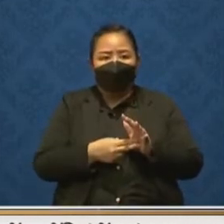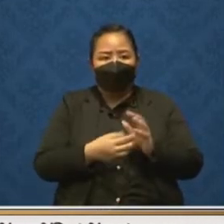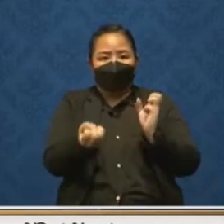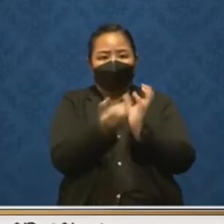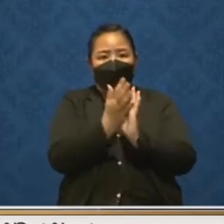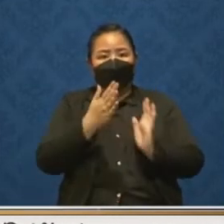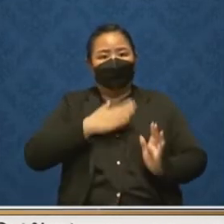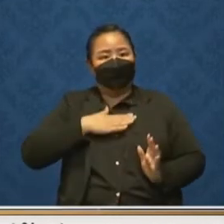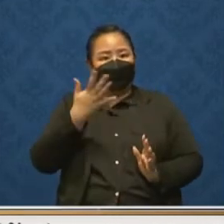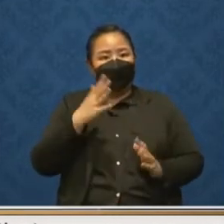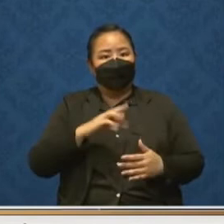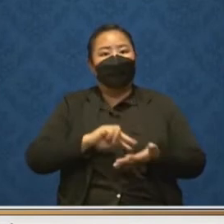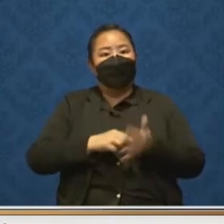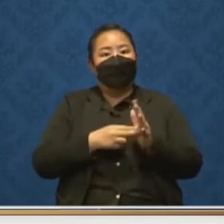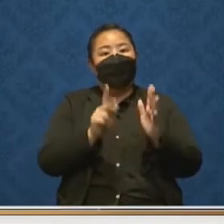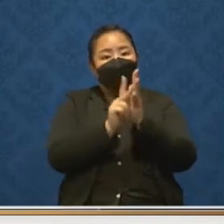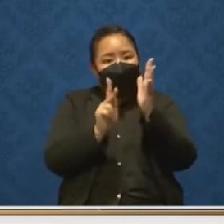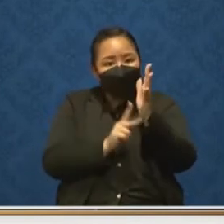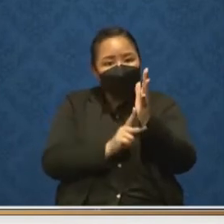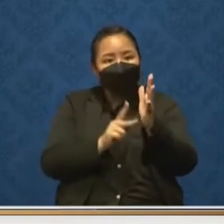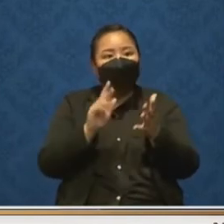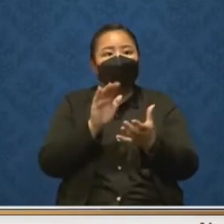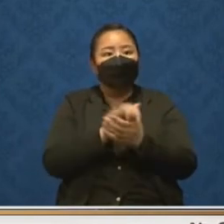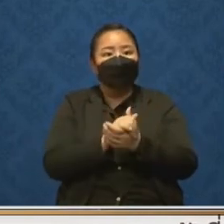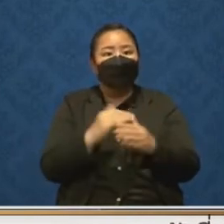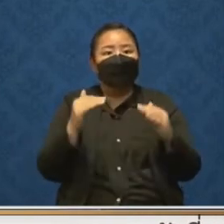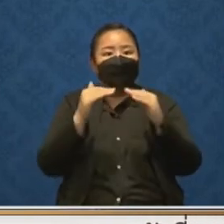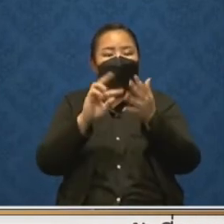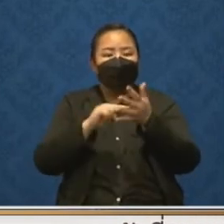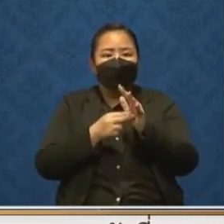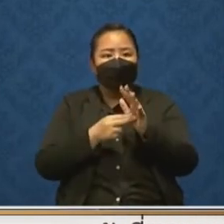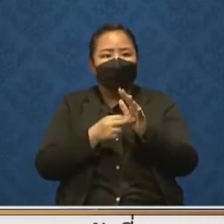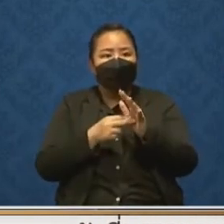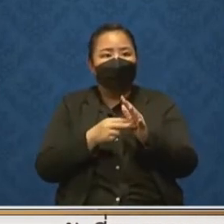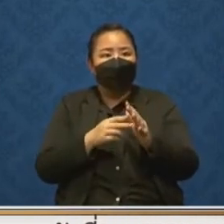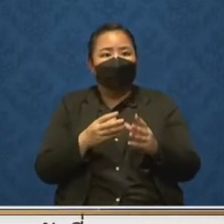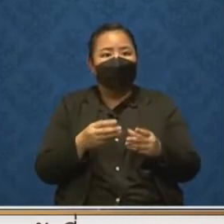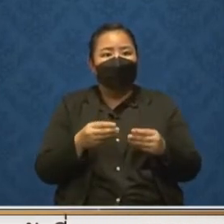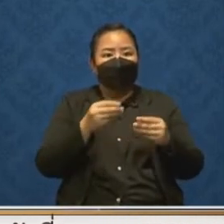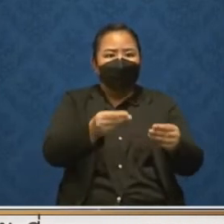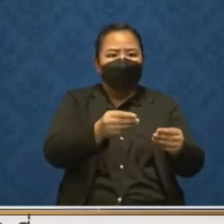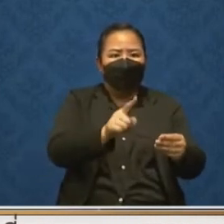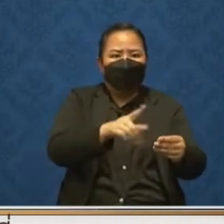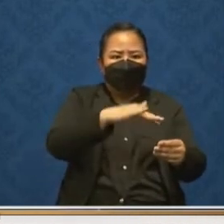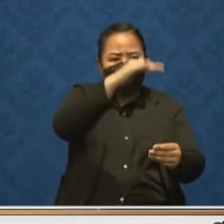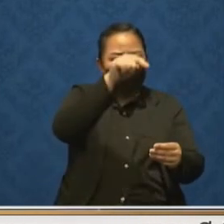กรติเมีอนี้ไม่ horizontal of่เสเวิ